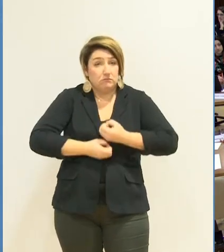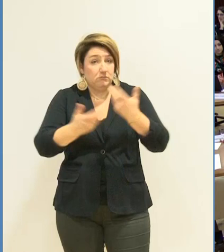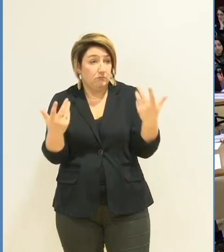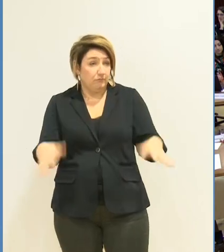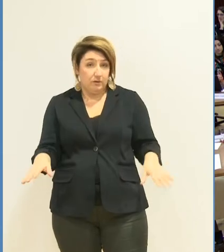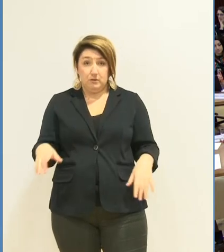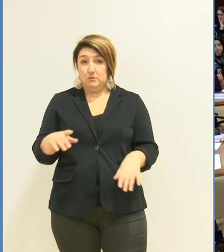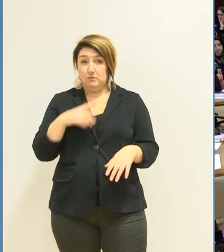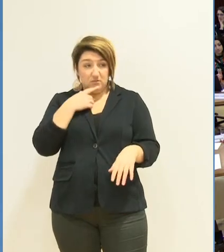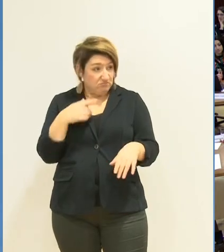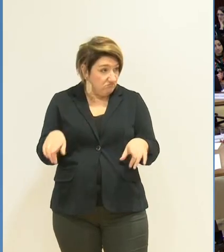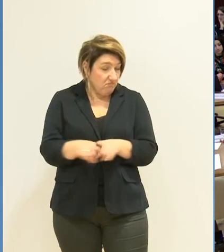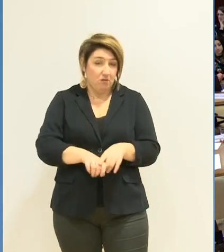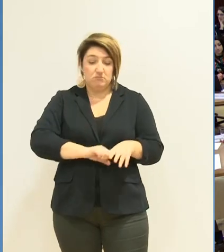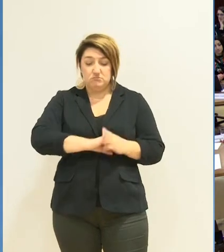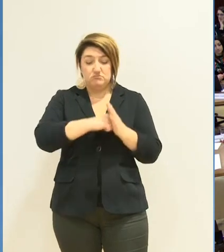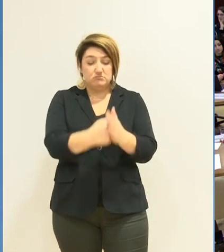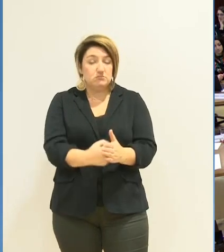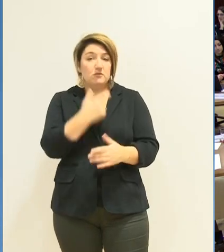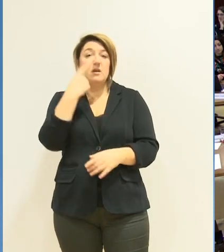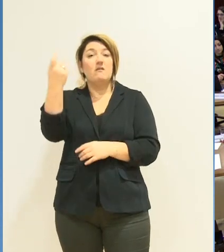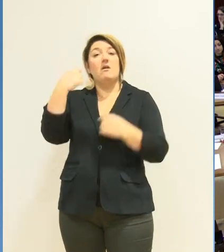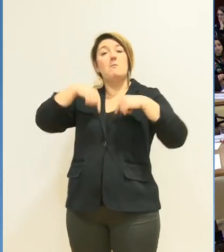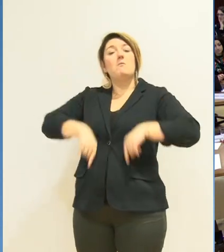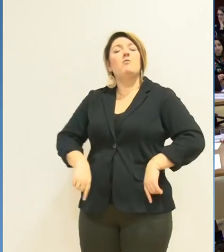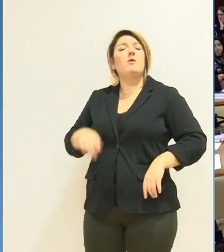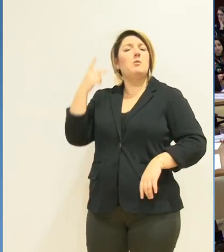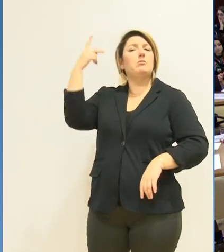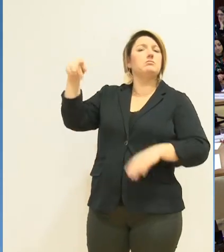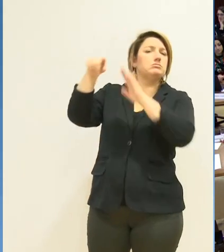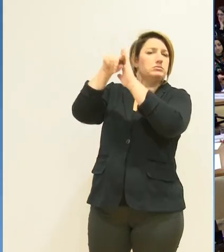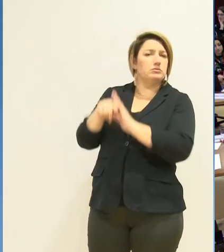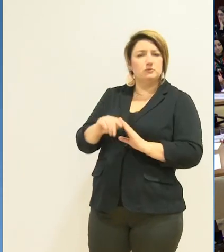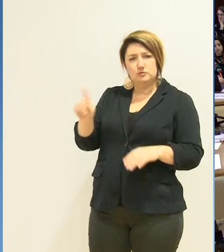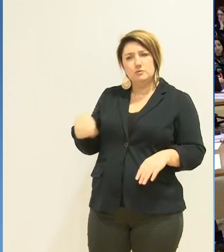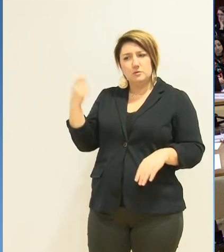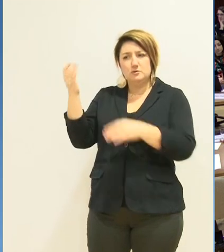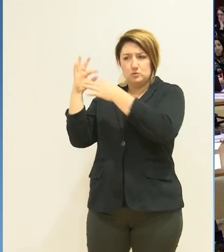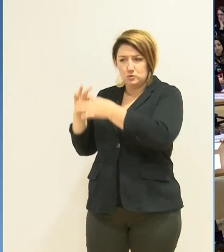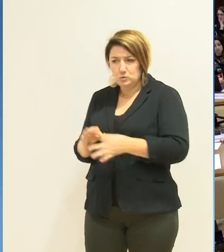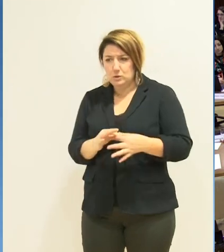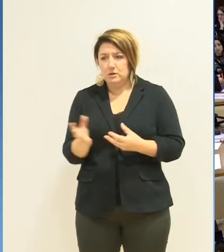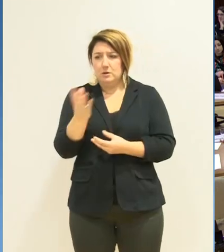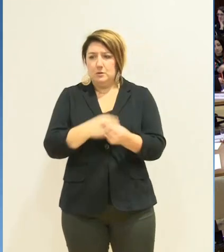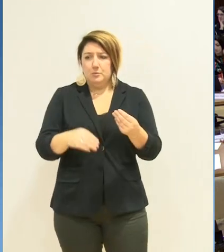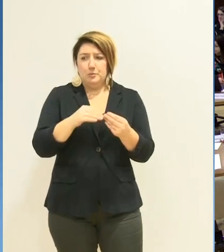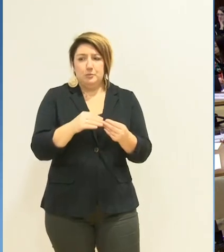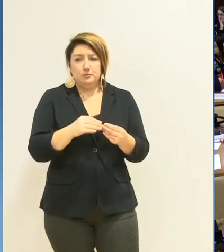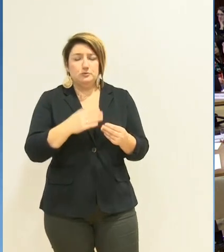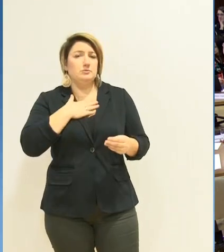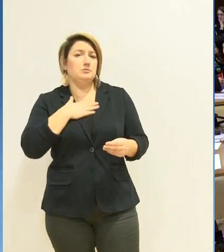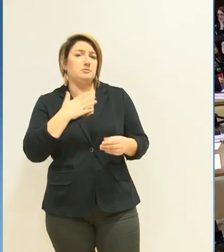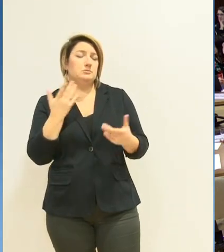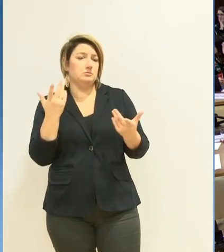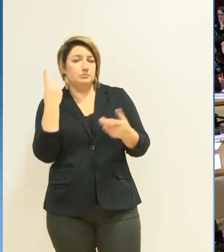cela résulte à la fois des orientations des mesures gouvernementales bien sûr et d pour ce qui nous concerne